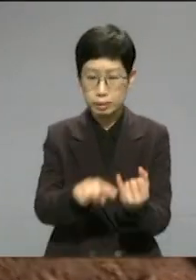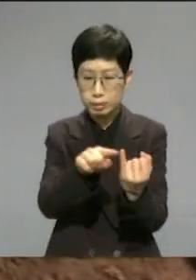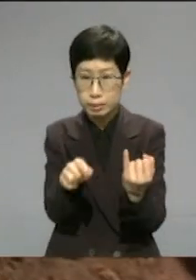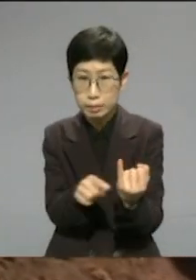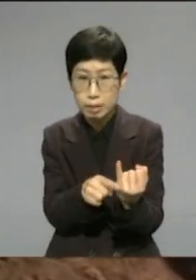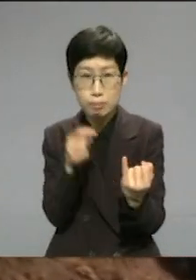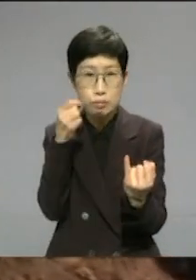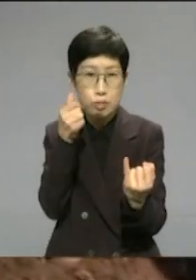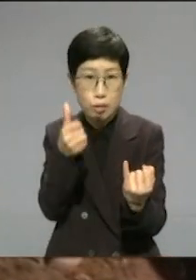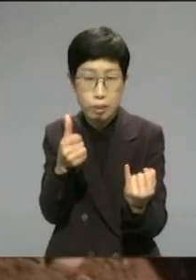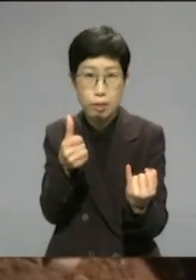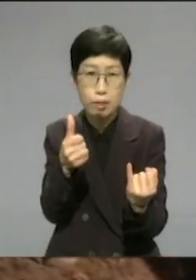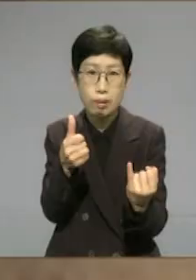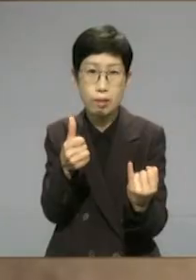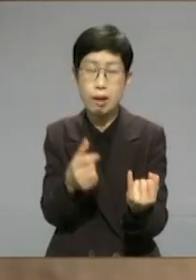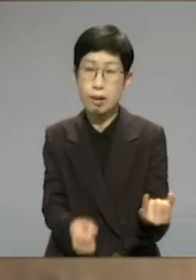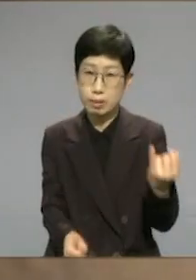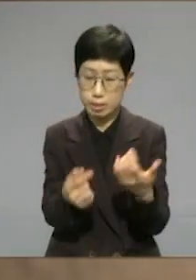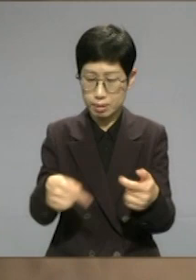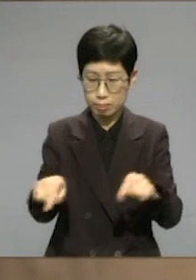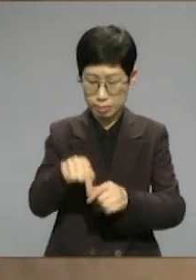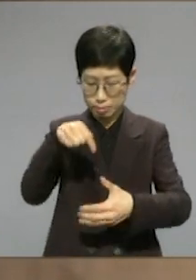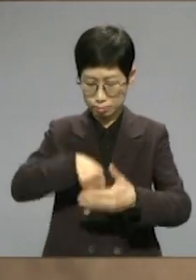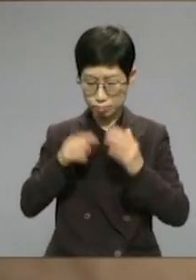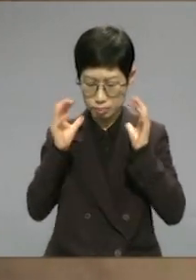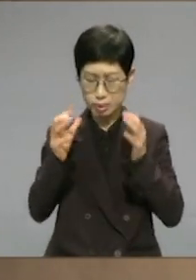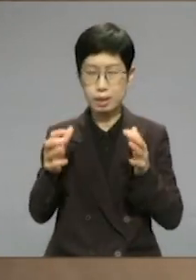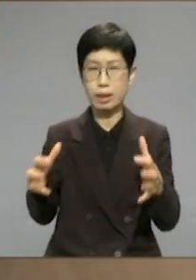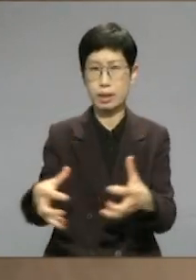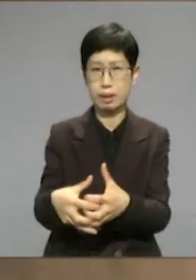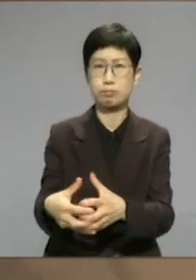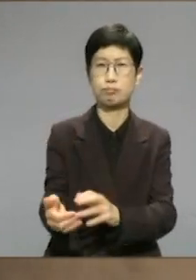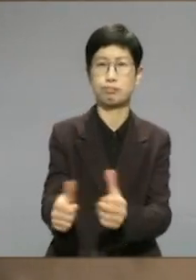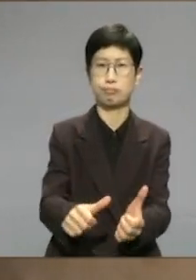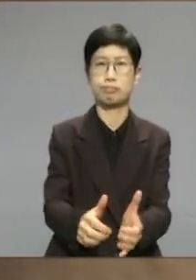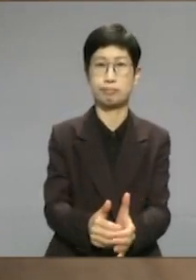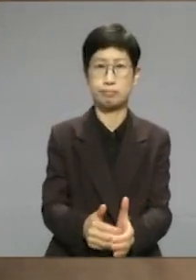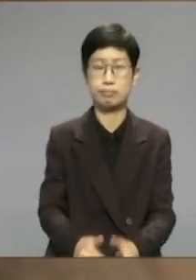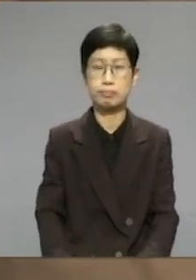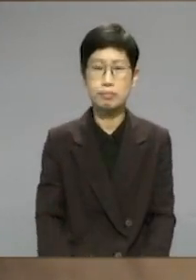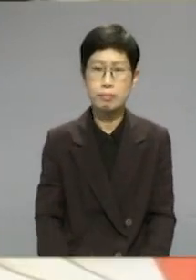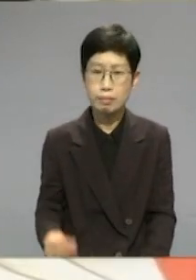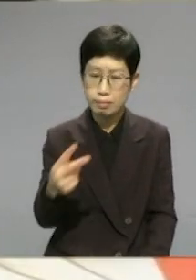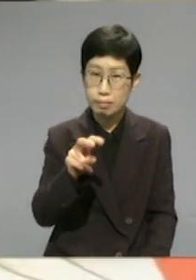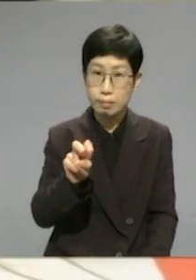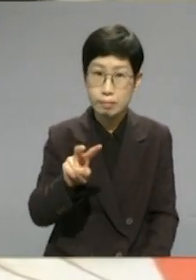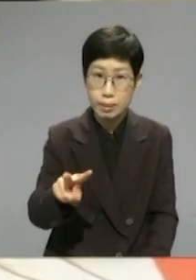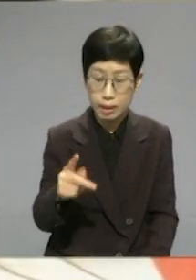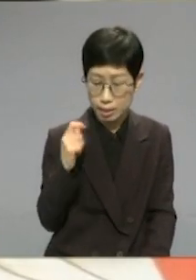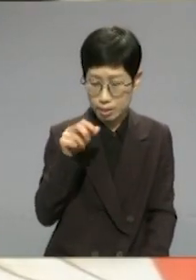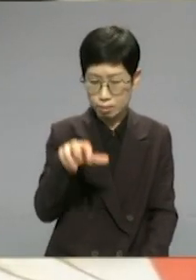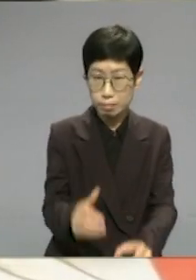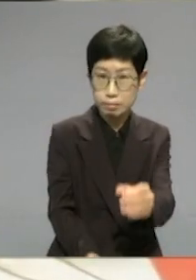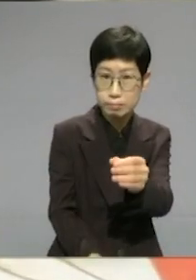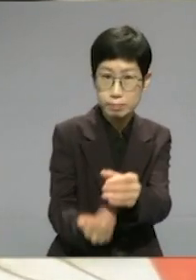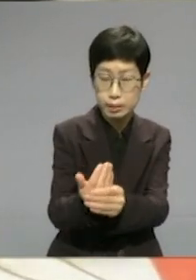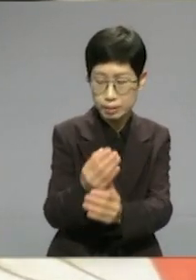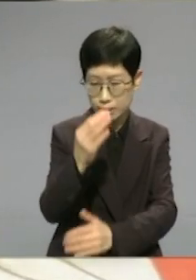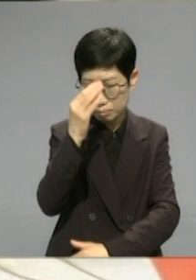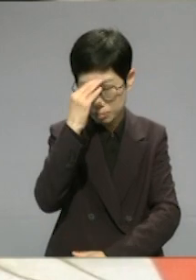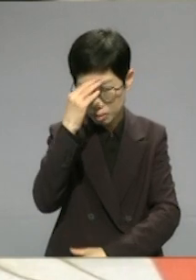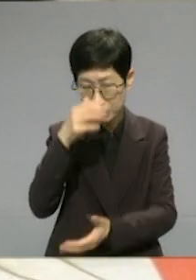임신 5개월이었고 언니와 함께 태아도 숨졌습니다. 2022년 케냐에서 발생한